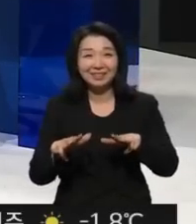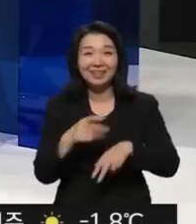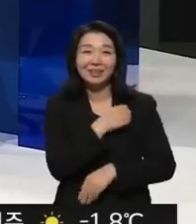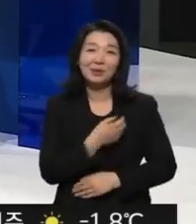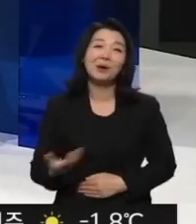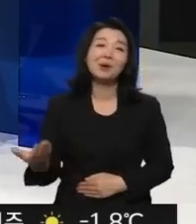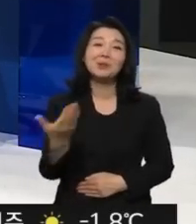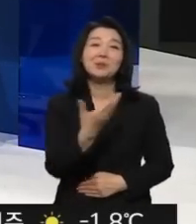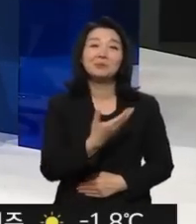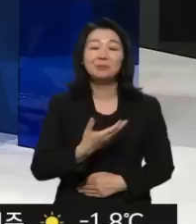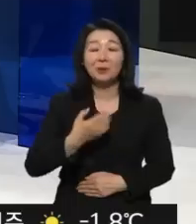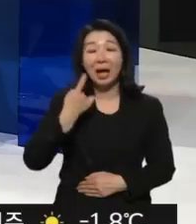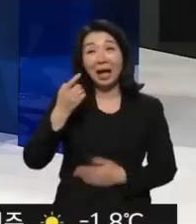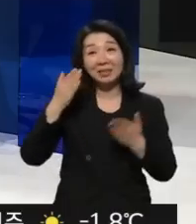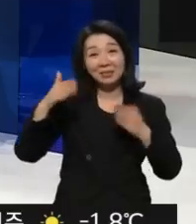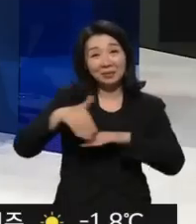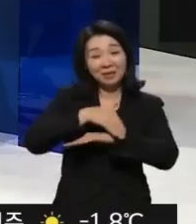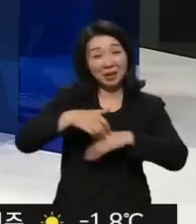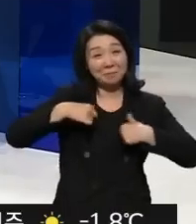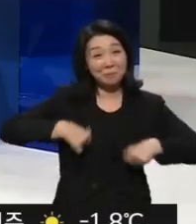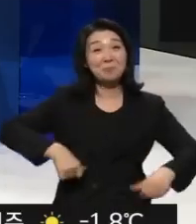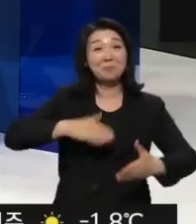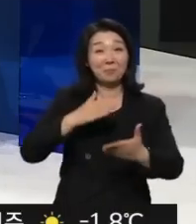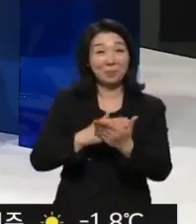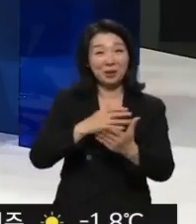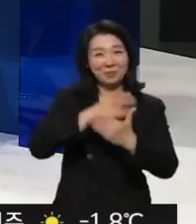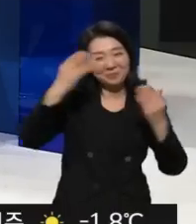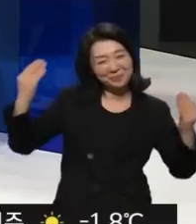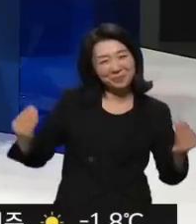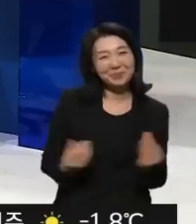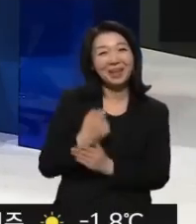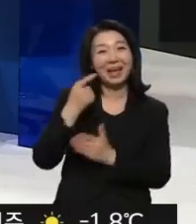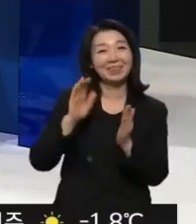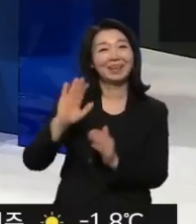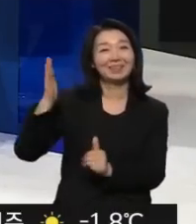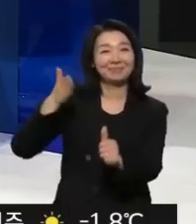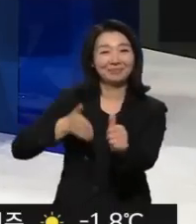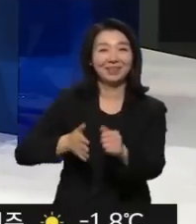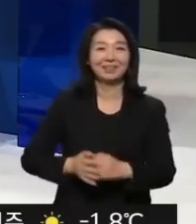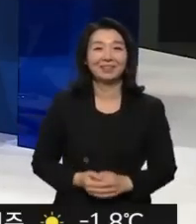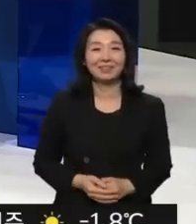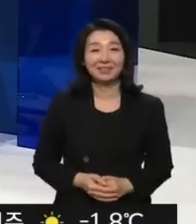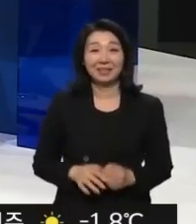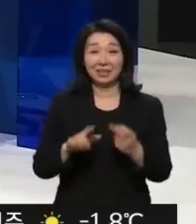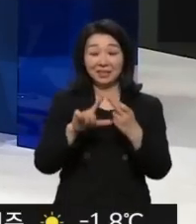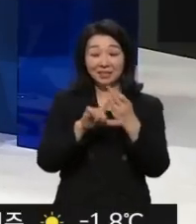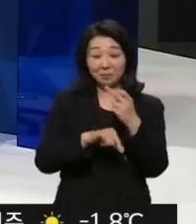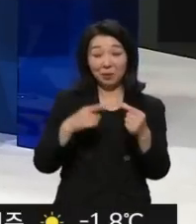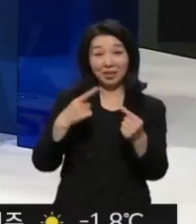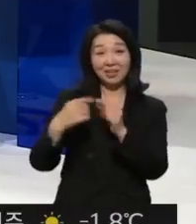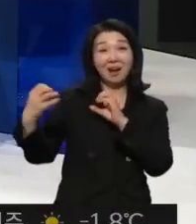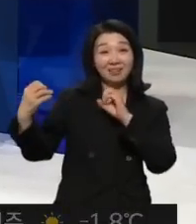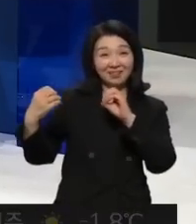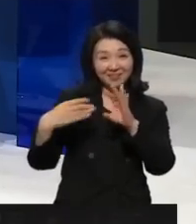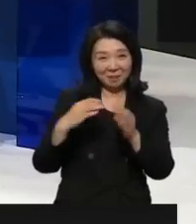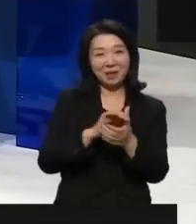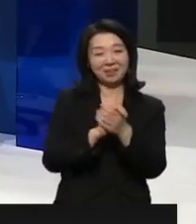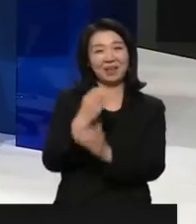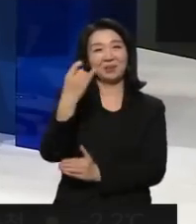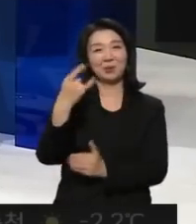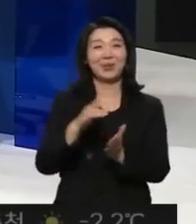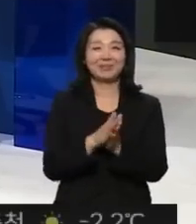정의원분들께서 남은 계획도 포기하시지 말고 완성하는 한 달 보내시면 좋겠습니다. 그럼 12월의 첫 응답하라